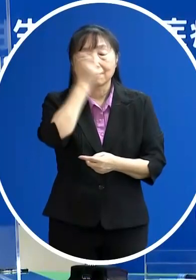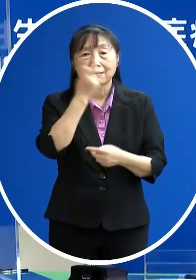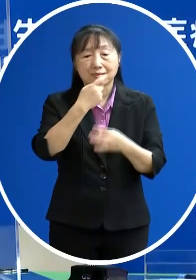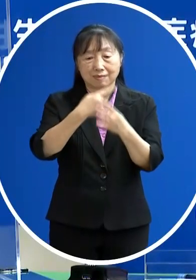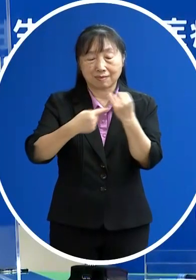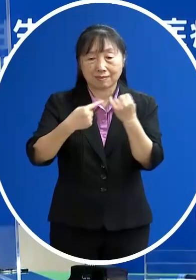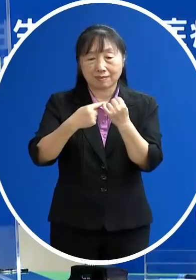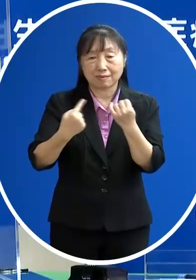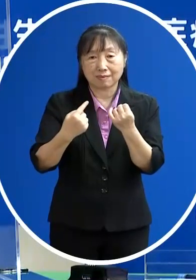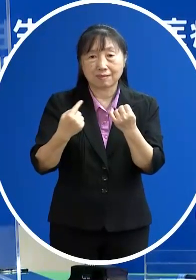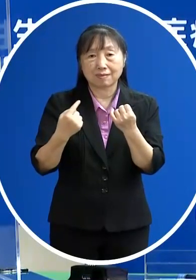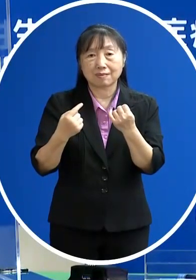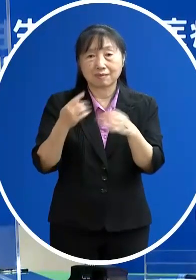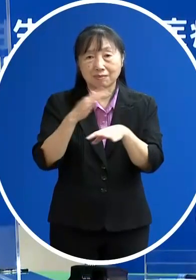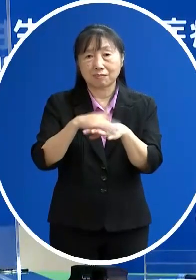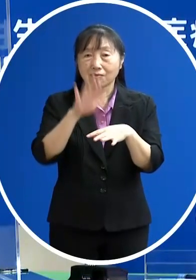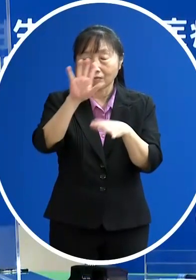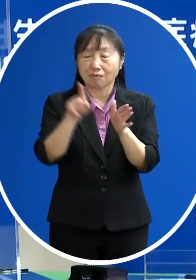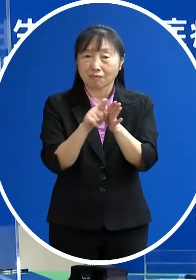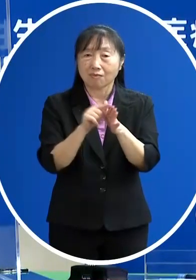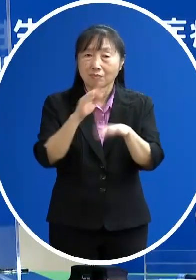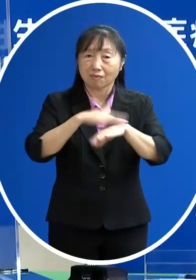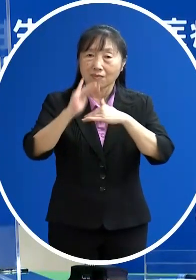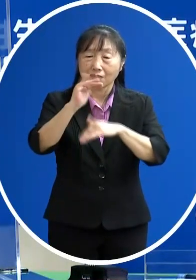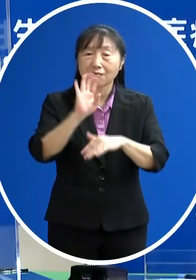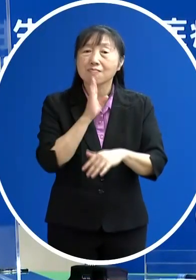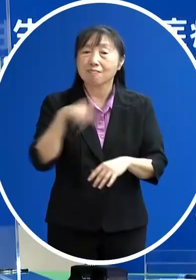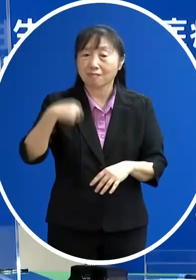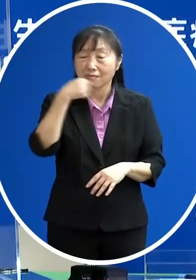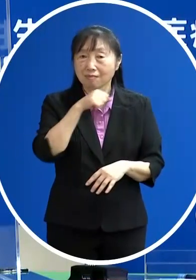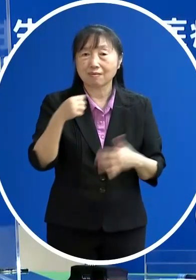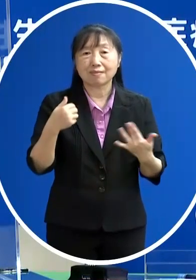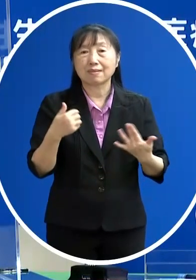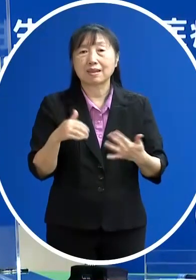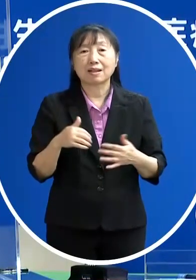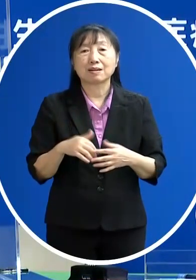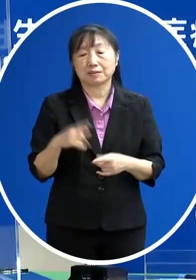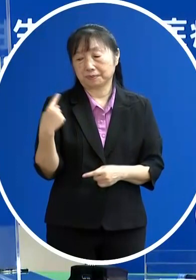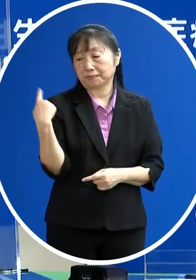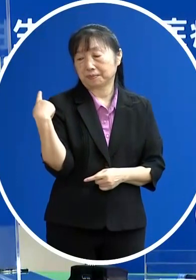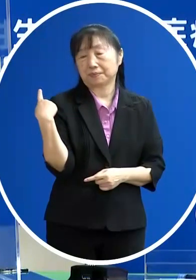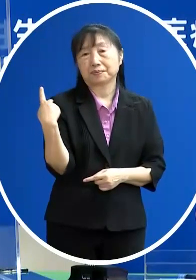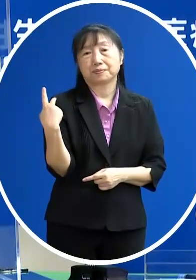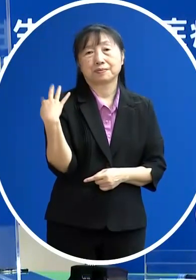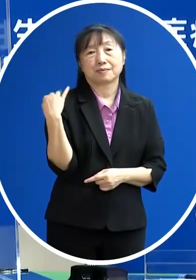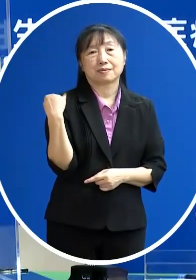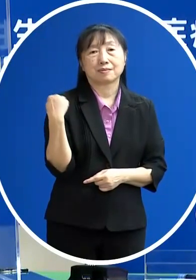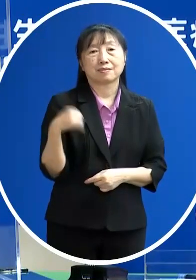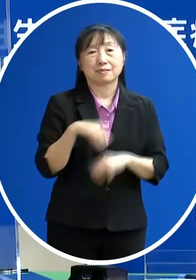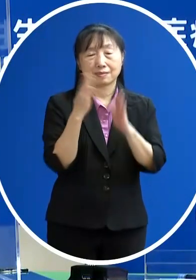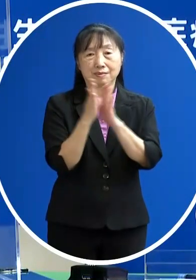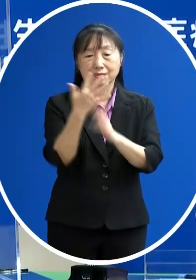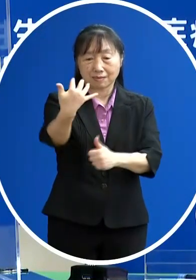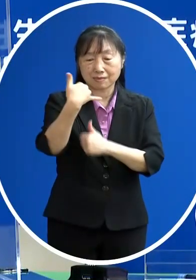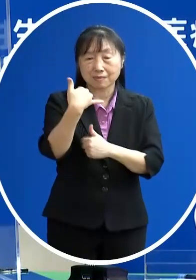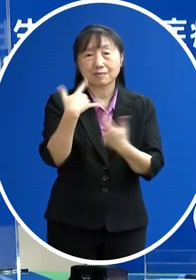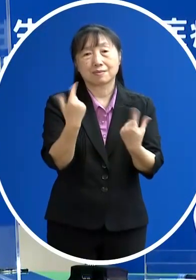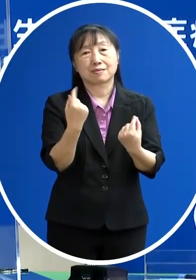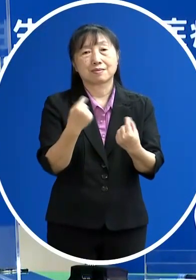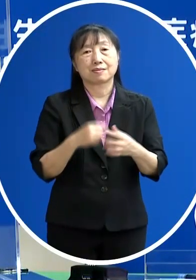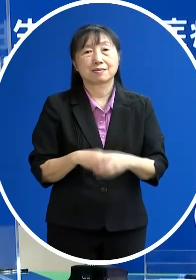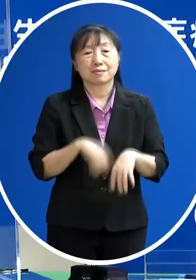能。好，那台湾现在目前有没有这样的情形？好，那在前两天或前几天一直都有问我这个问题，